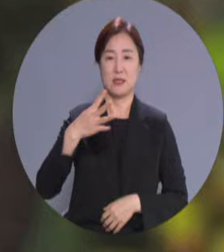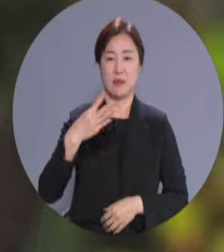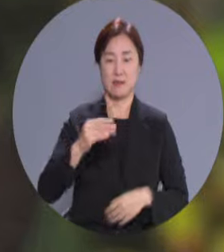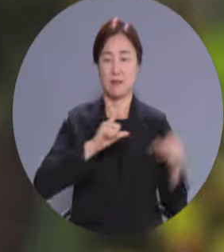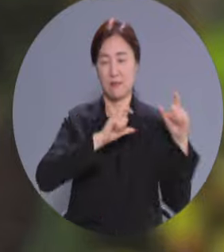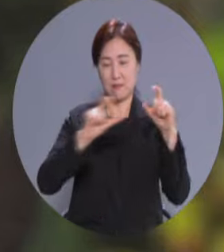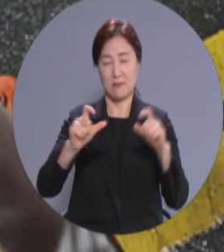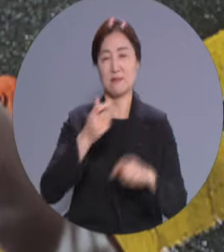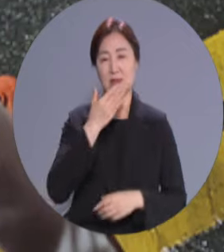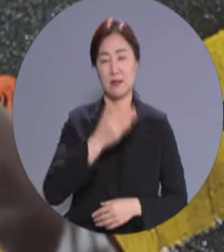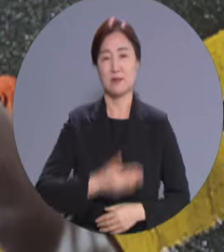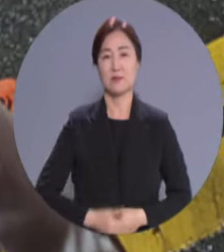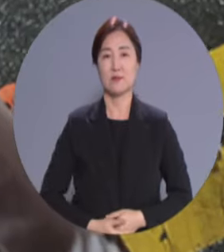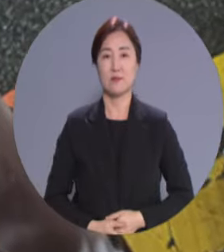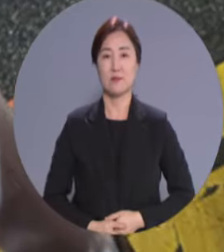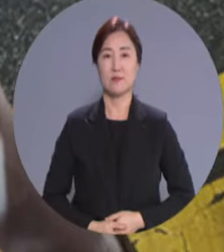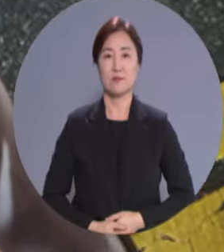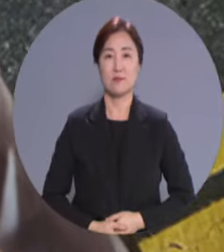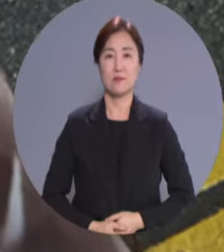이하의 벌금에 처해집니다